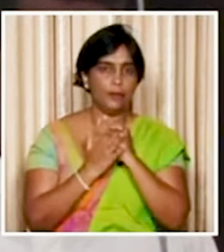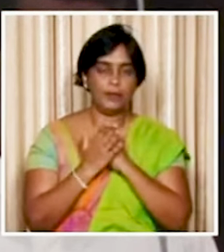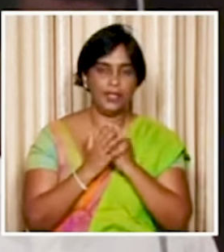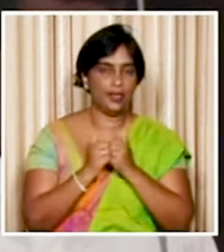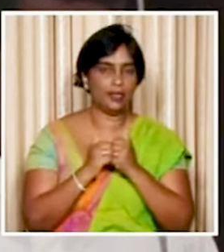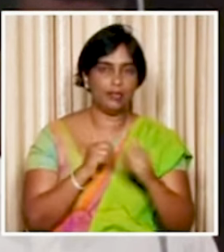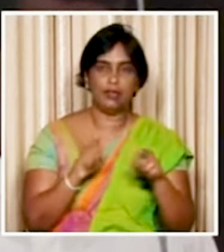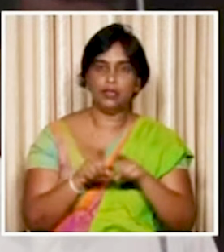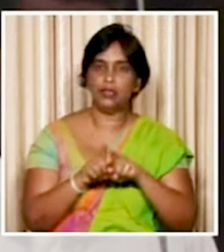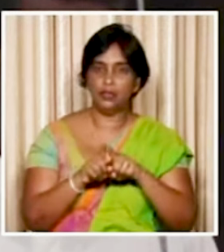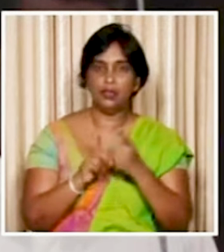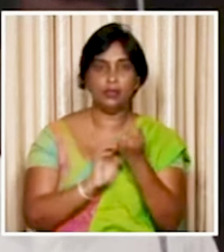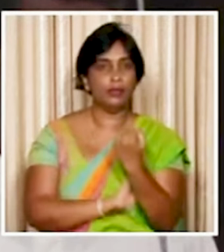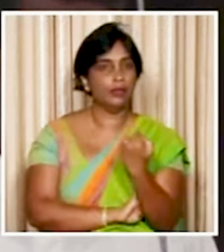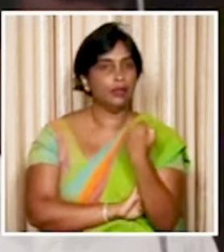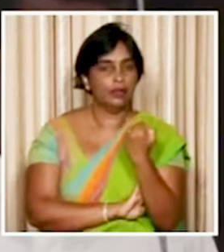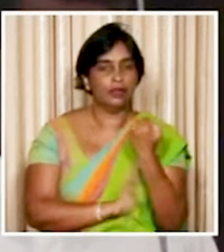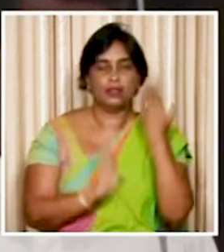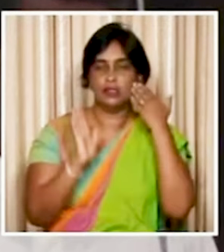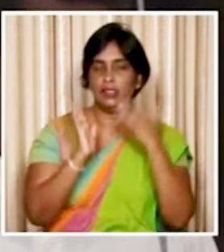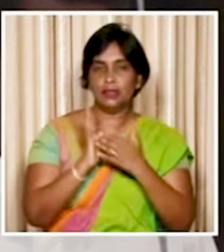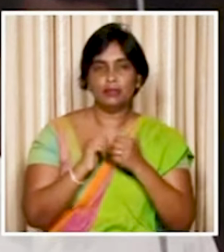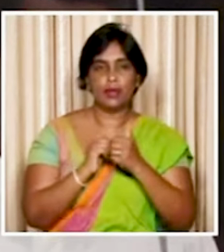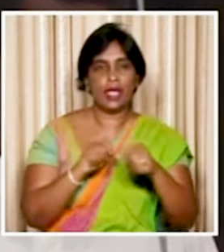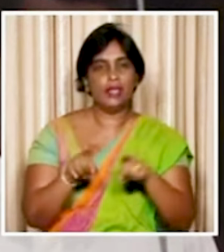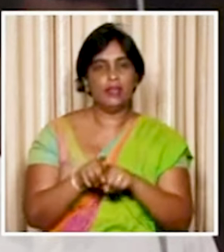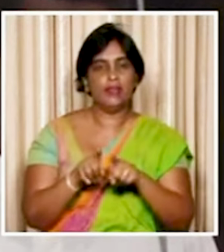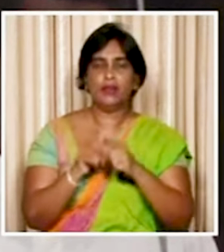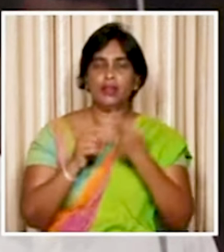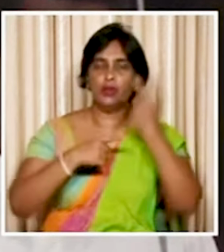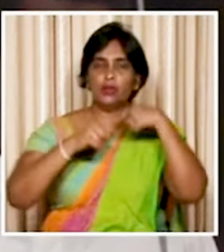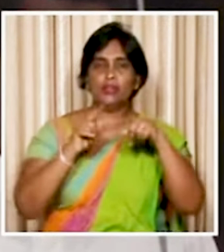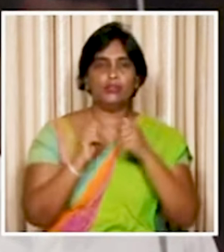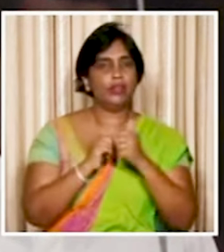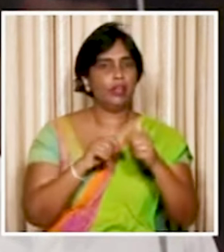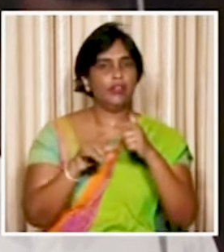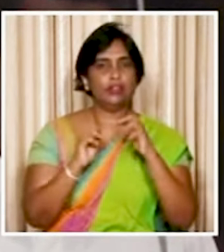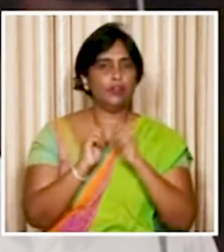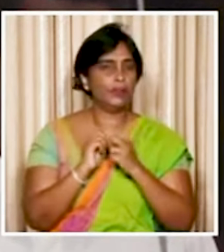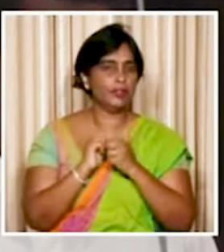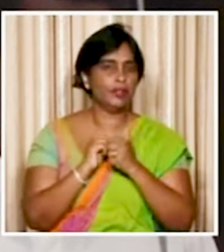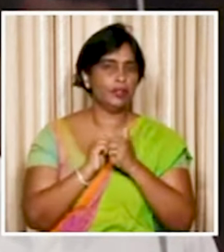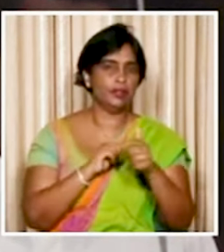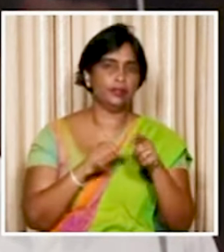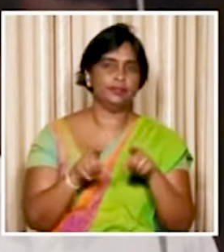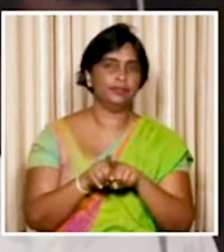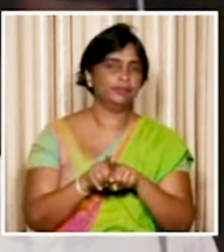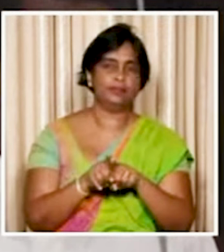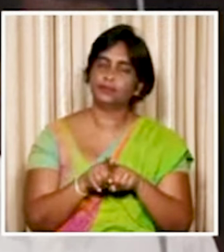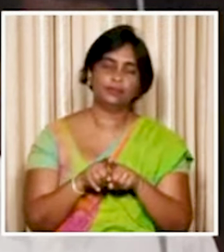கிழக்கில் மகாவலி அதிகார சபையின் ஊடாக ஒரு நபருக்கு